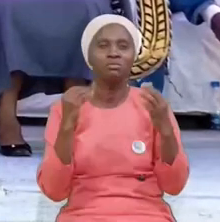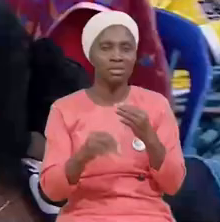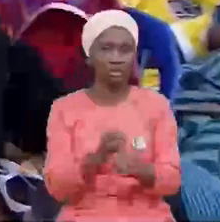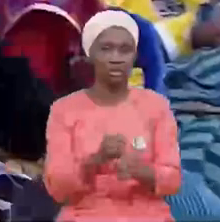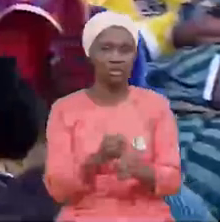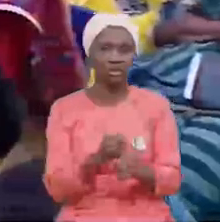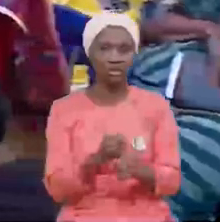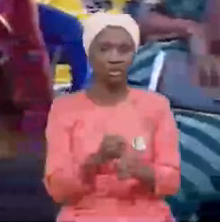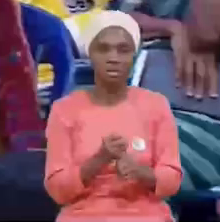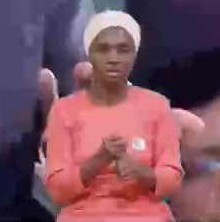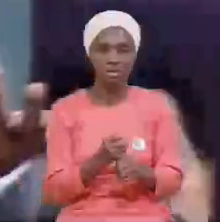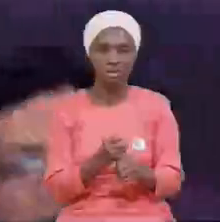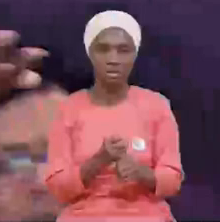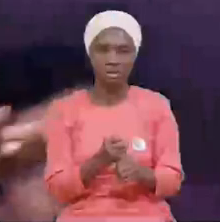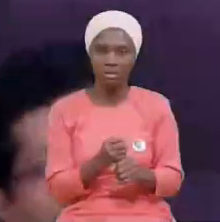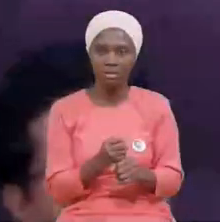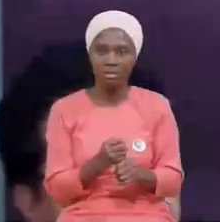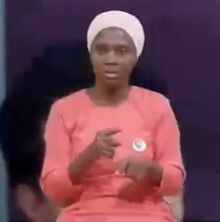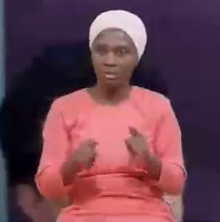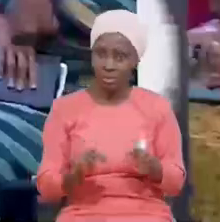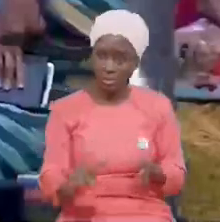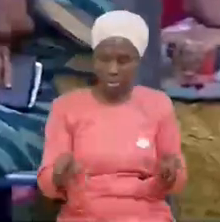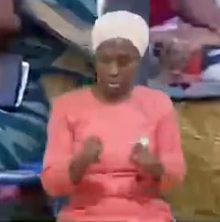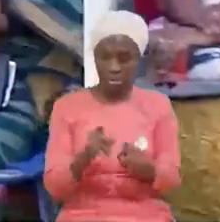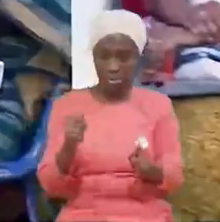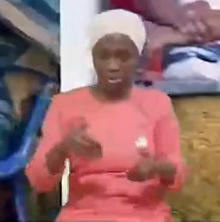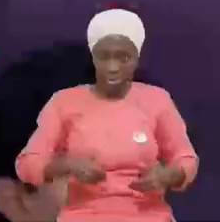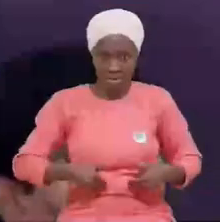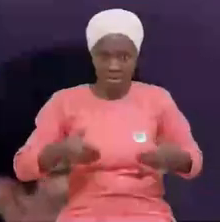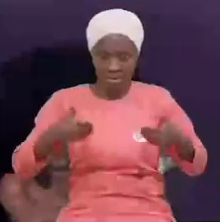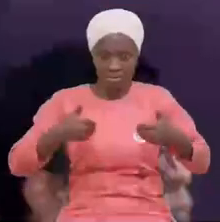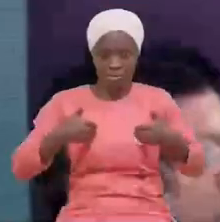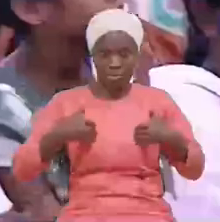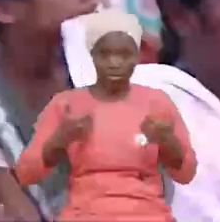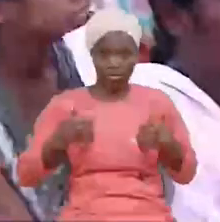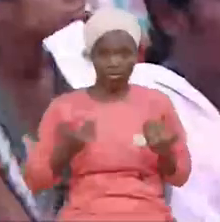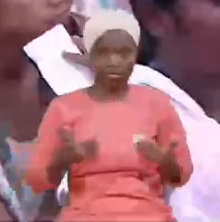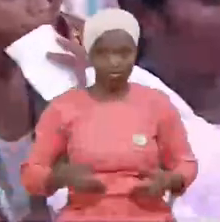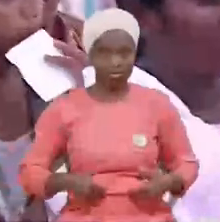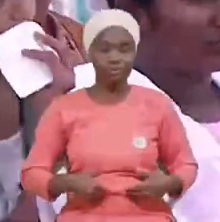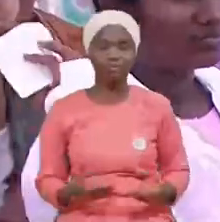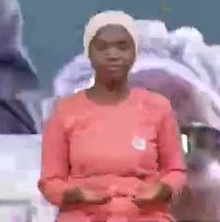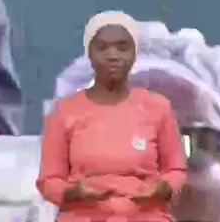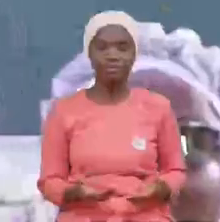Et depuis un certain nombre d'années, j'étais jeune, à l'âge de 23 ans,